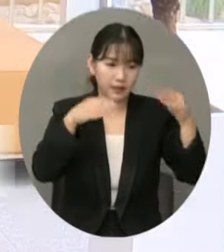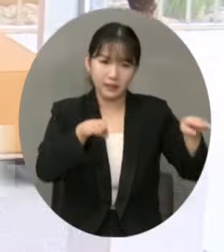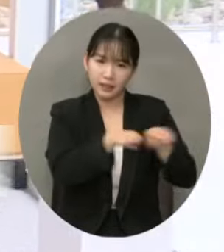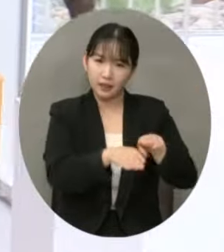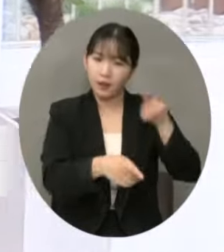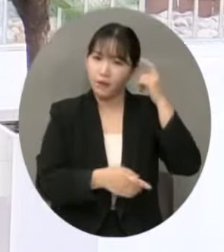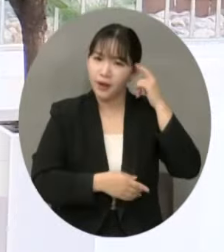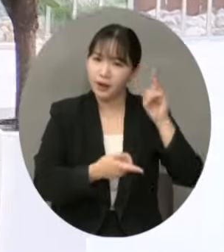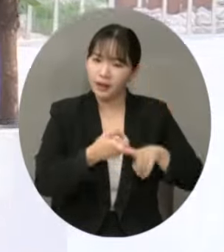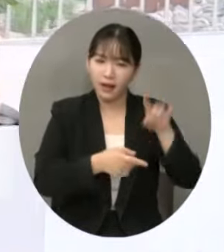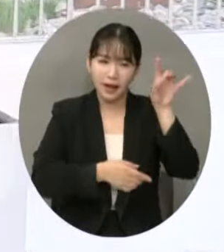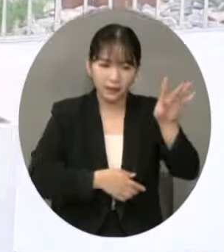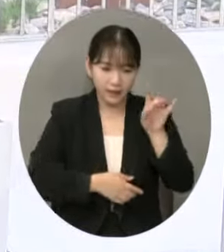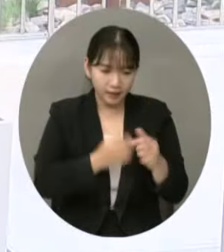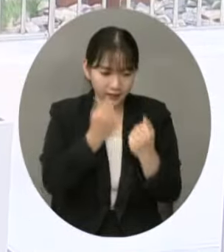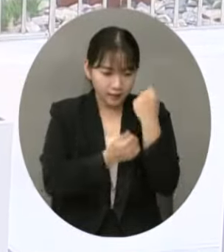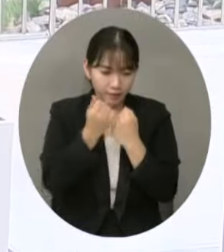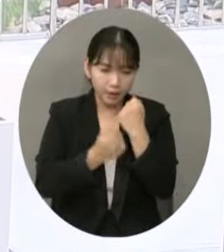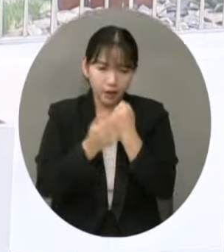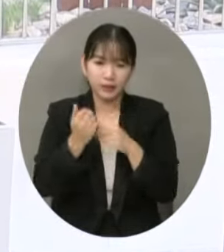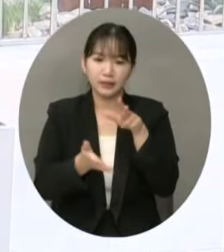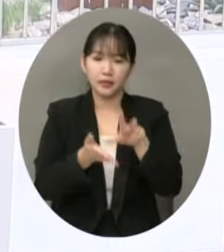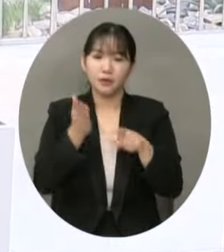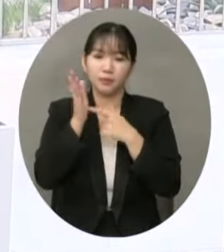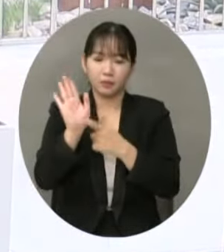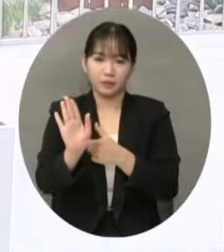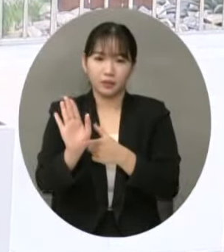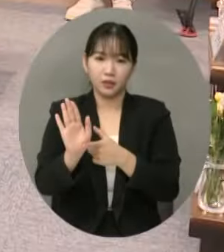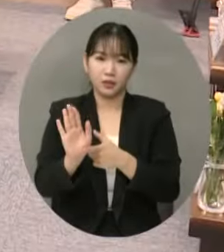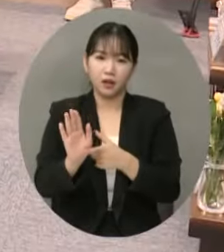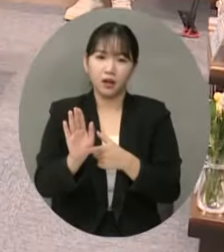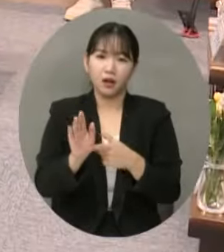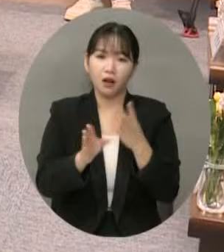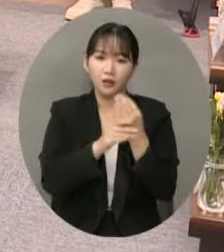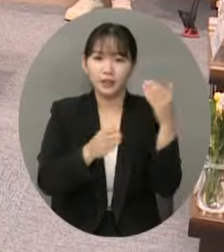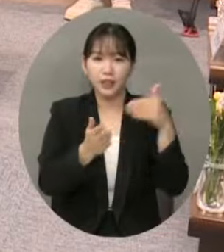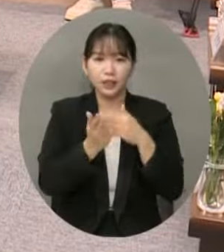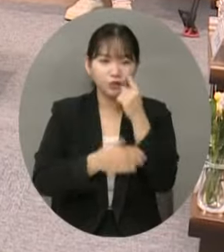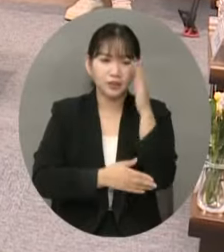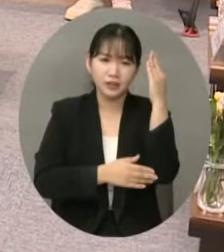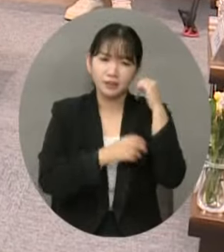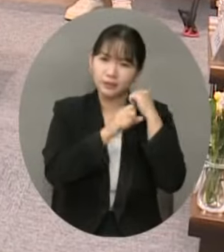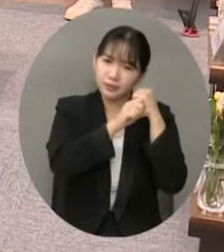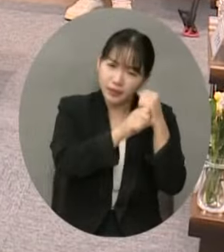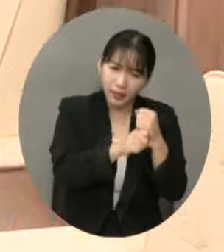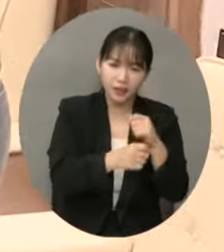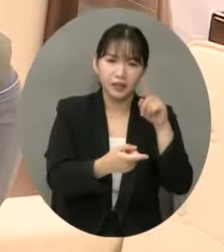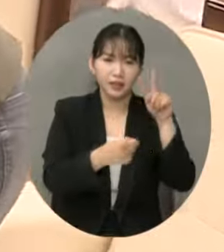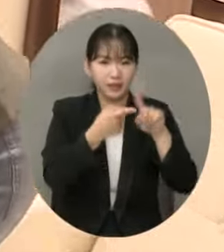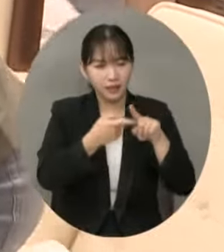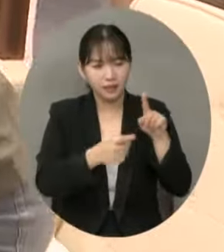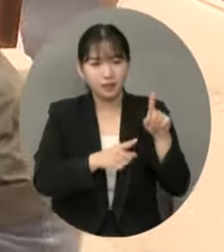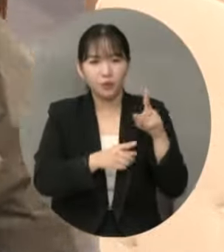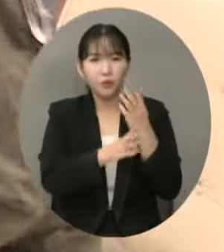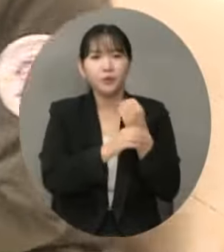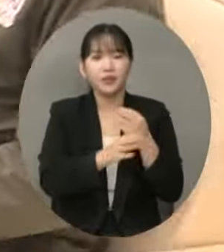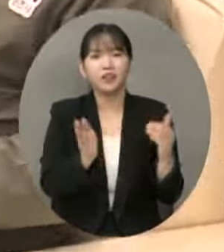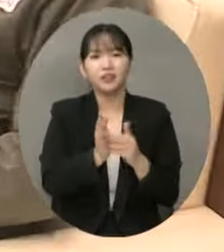대해 조목조목 반박하는 자료를 낸 가운데 언제까지 순천시에 끌려다니는 듯한 모양새를 띠며